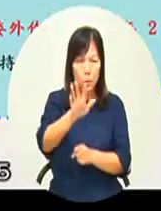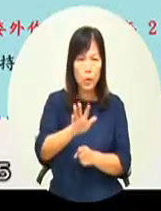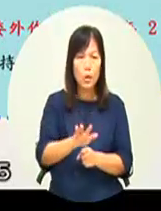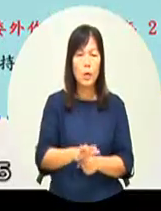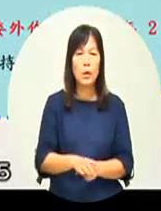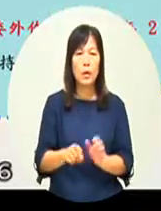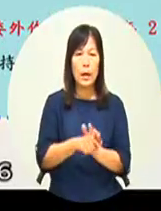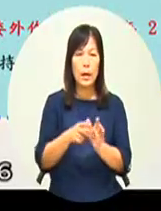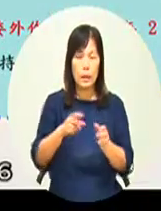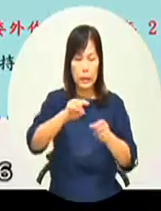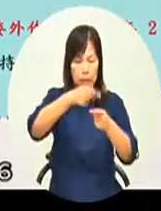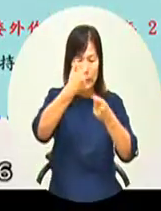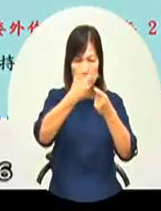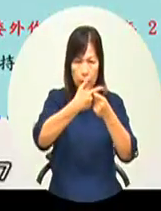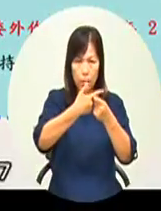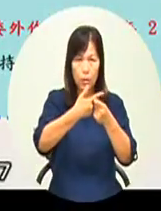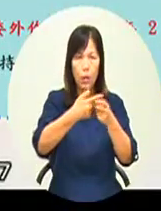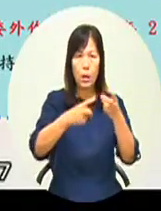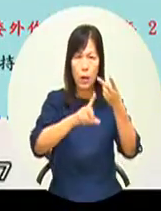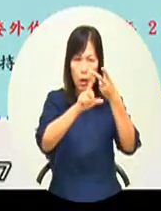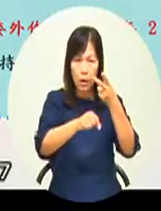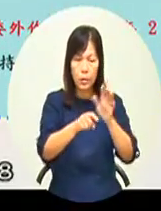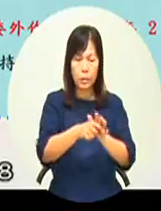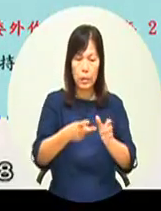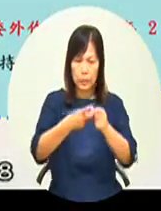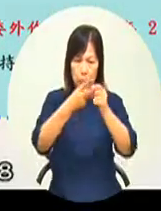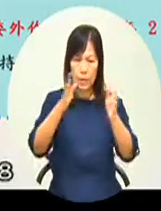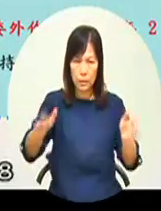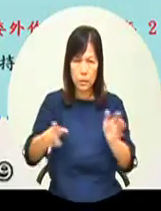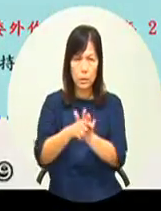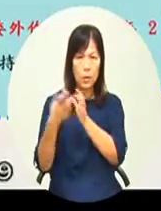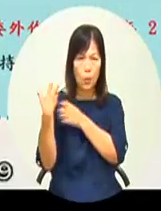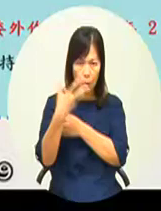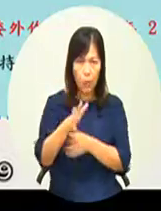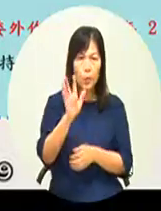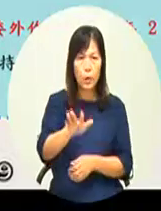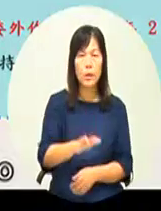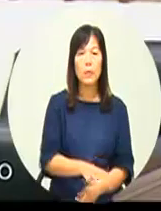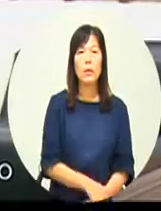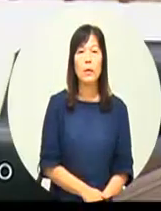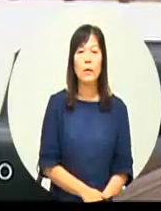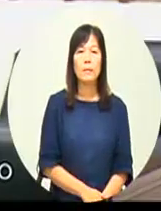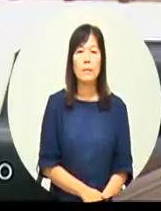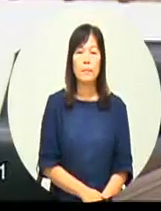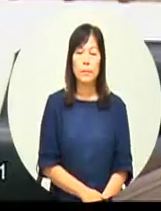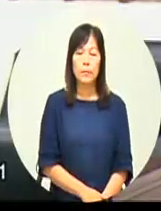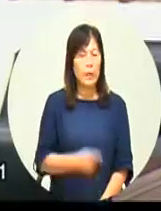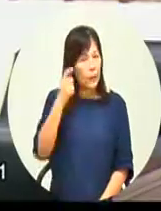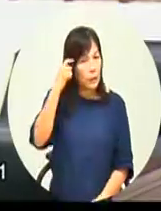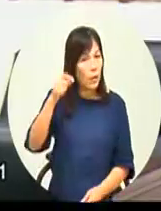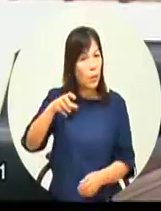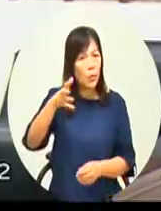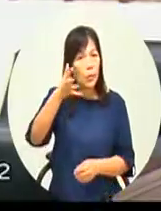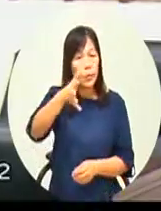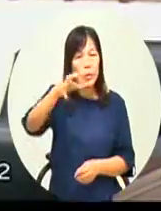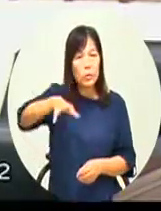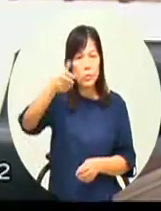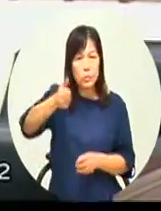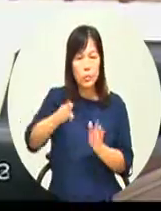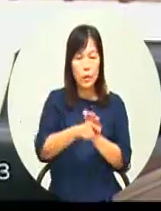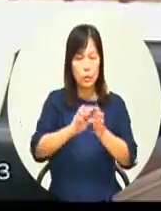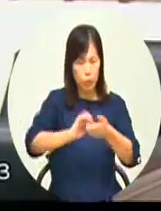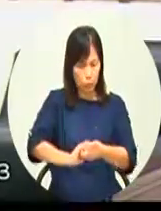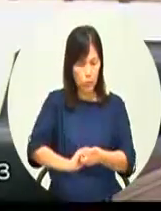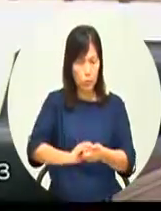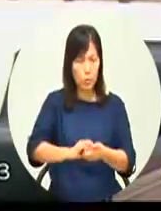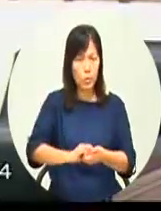那106年2月要实施第二阶段委外。那其实说局长，现在目前那个确保那